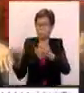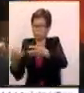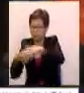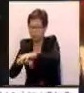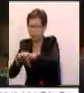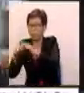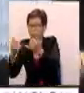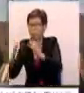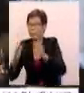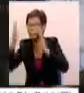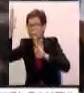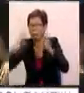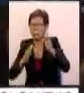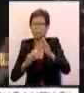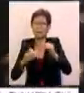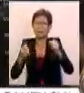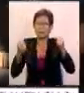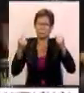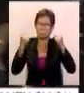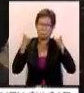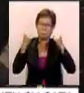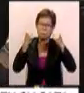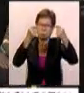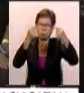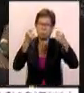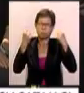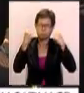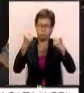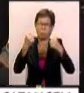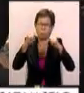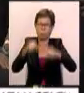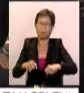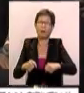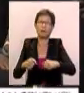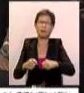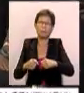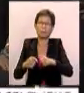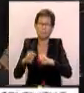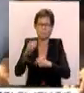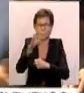memperhebat cabaran The Cops sepanjang musim baru Liga Perdana.